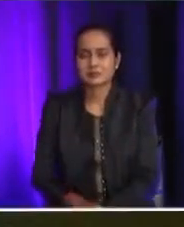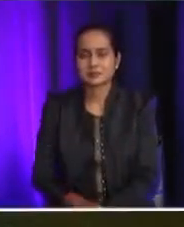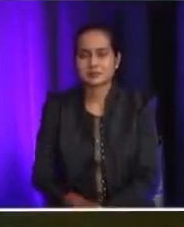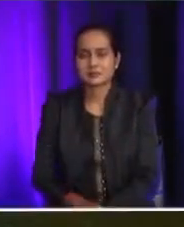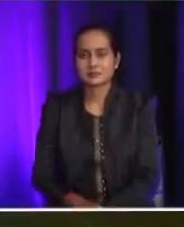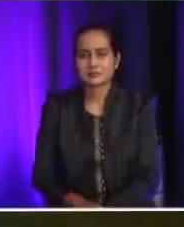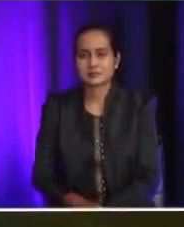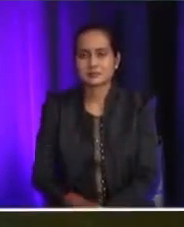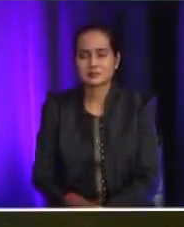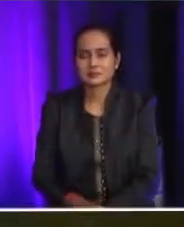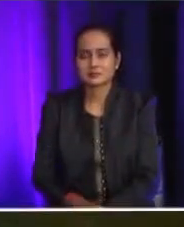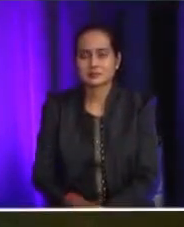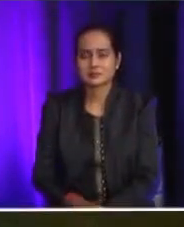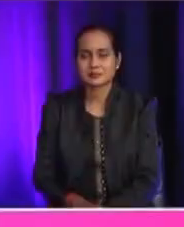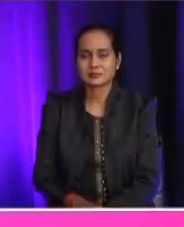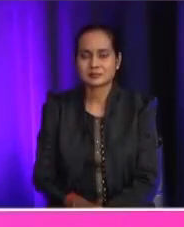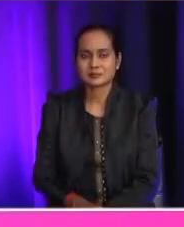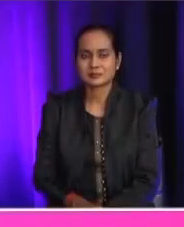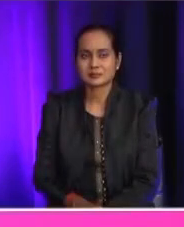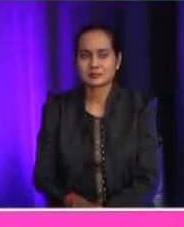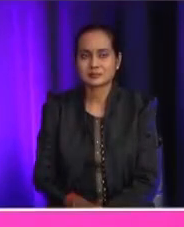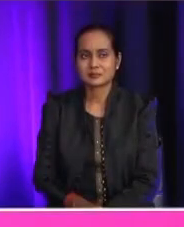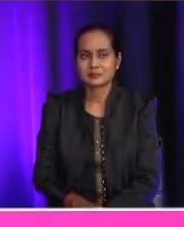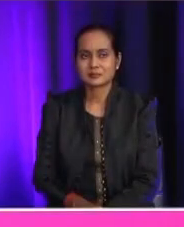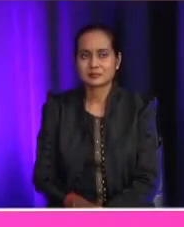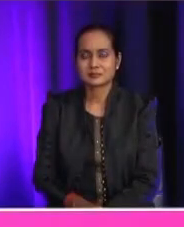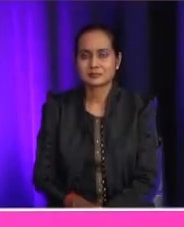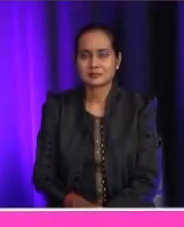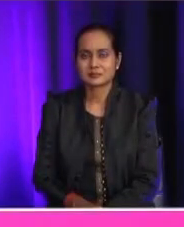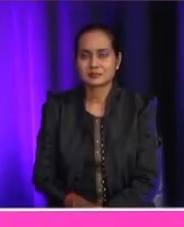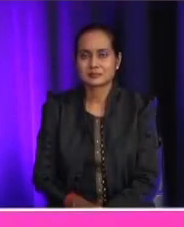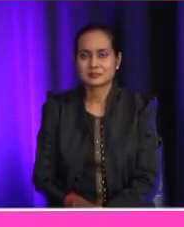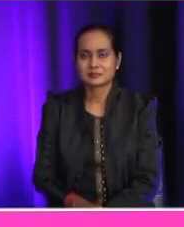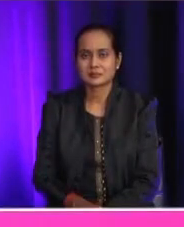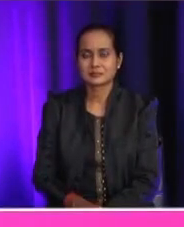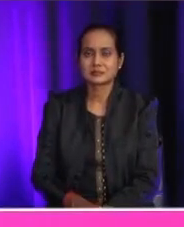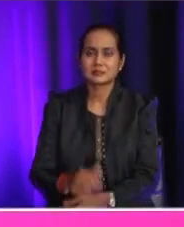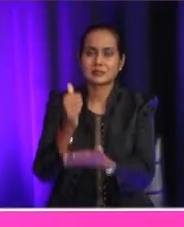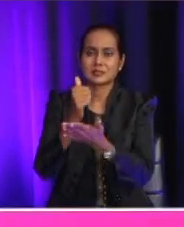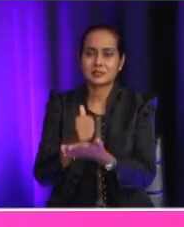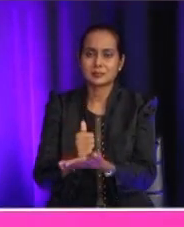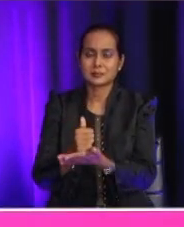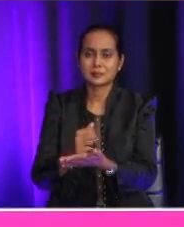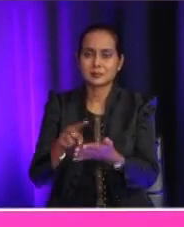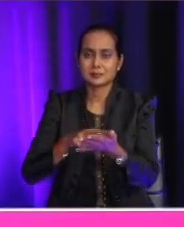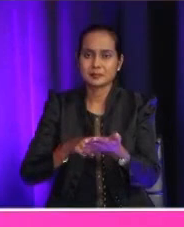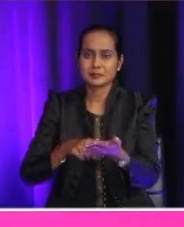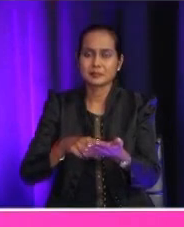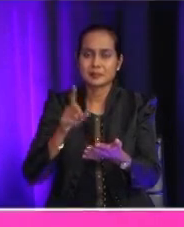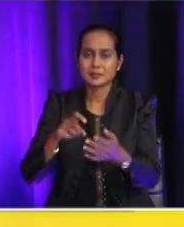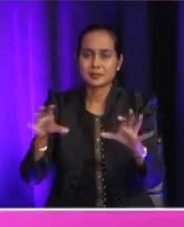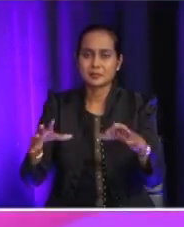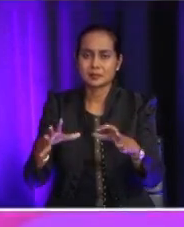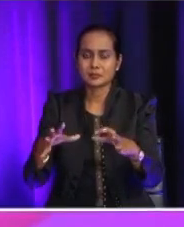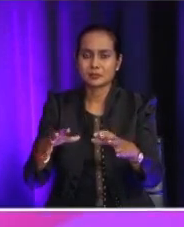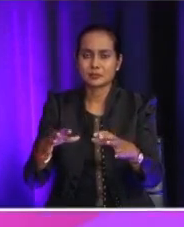Ada cikgu. Okey, silakan. Bagi saya, cikgu, amalan membaca ini sepatutnya dilakukan sepanjang